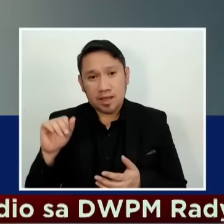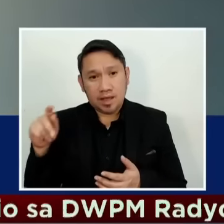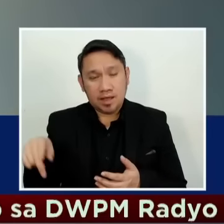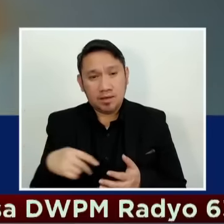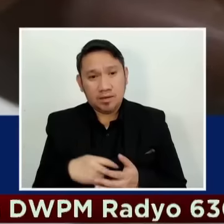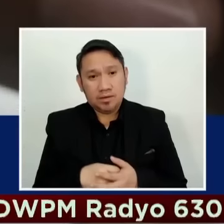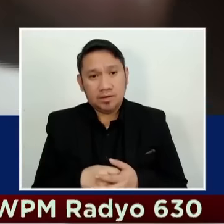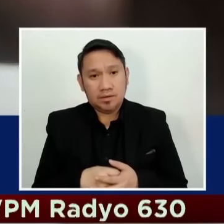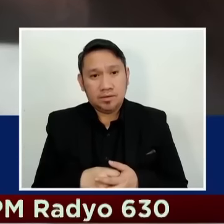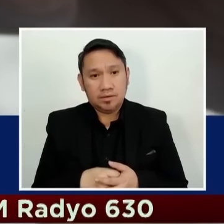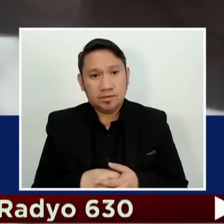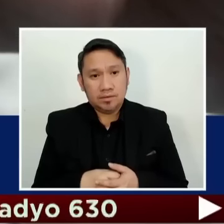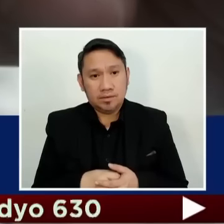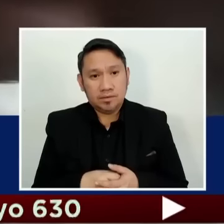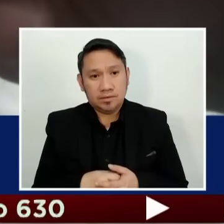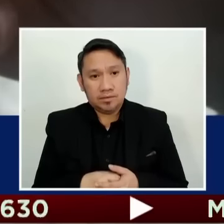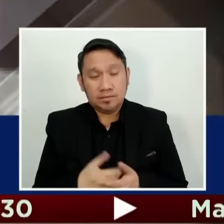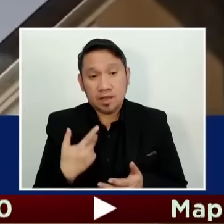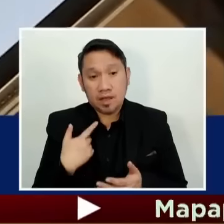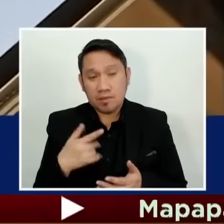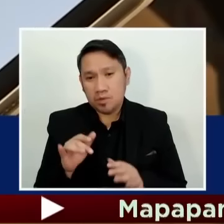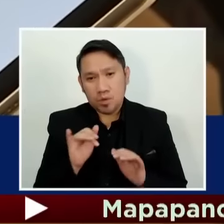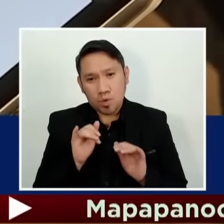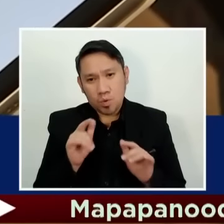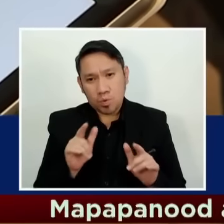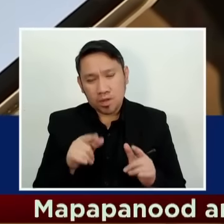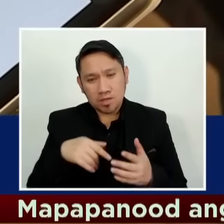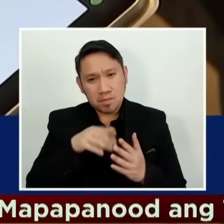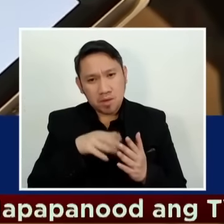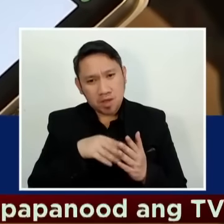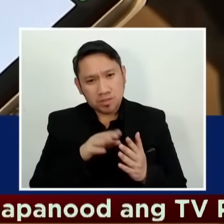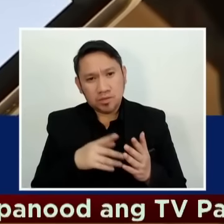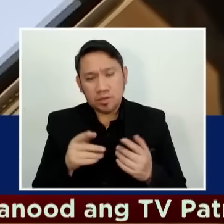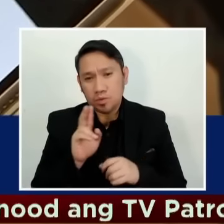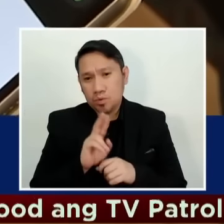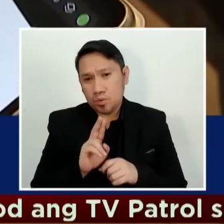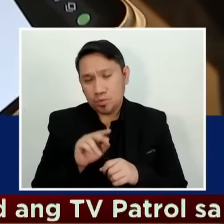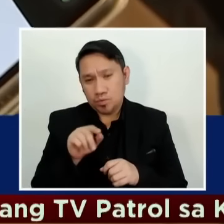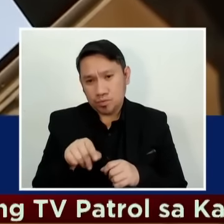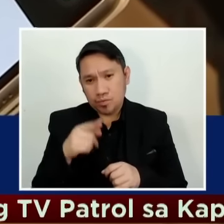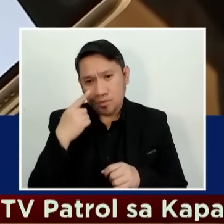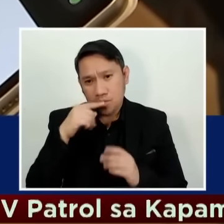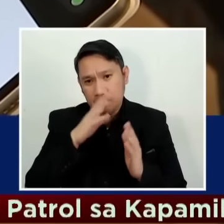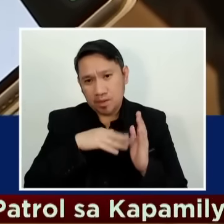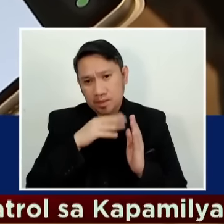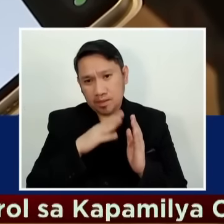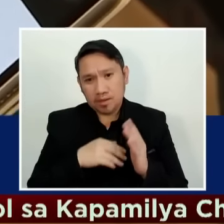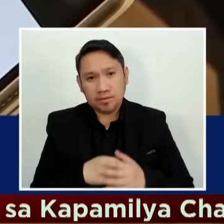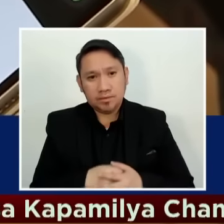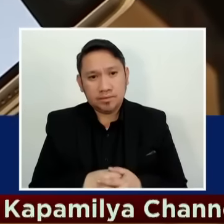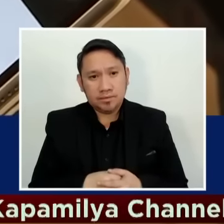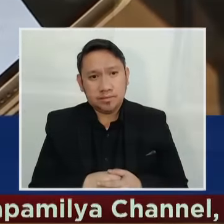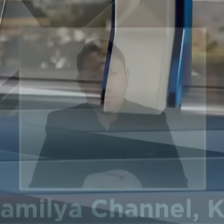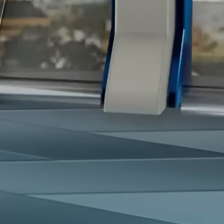customized features katulad ng ilang fluid at splatter brushes na madaling gamitin sa pagguhit.